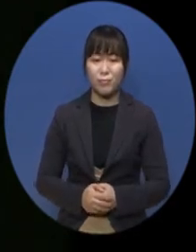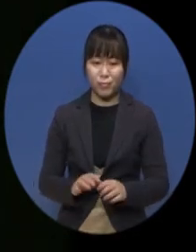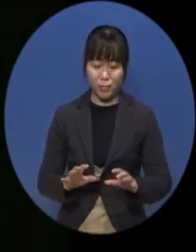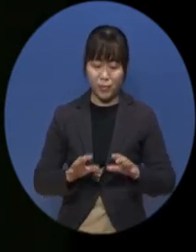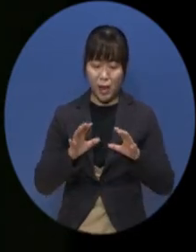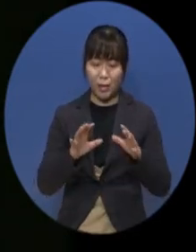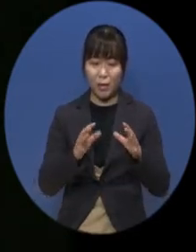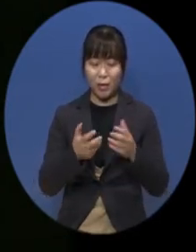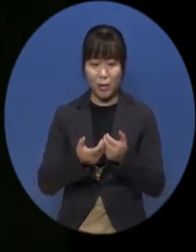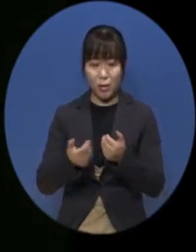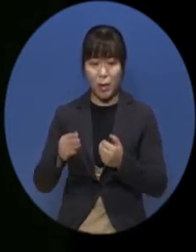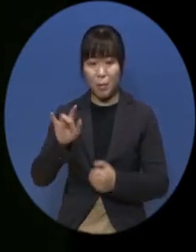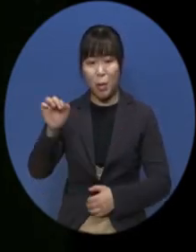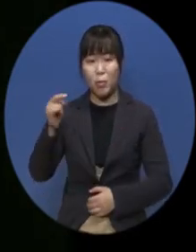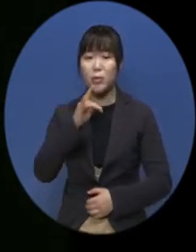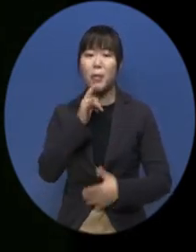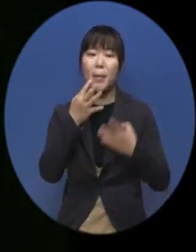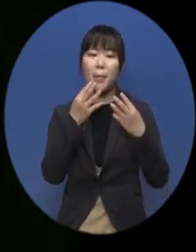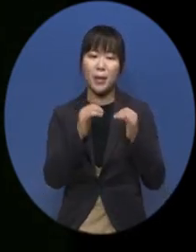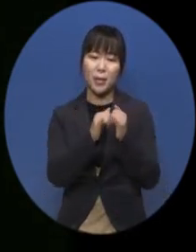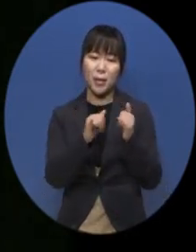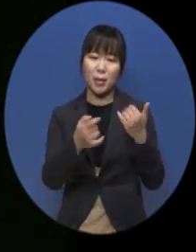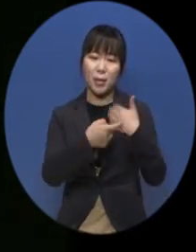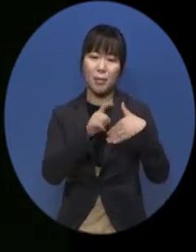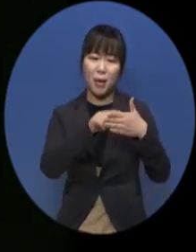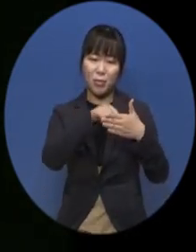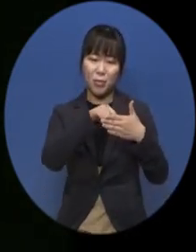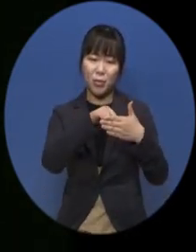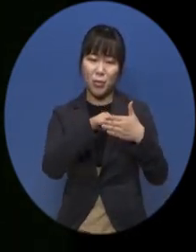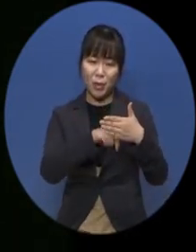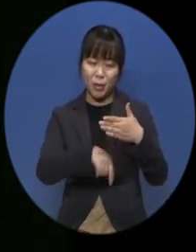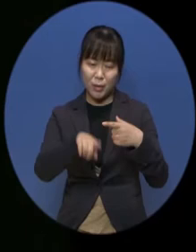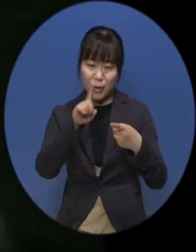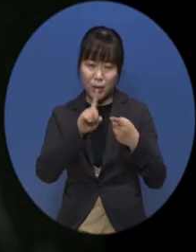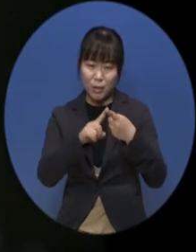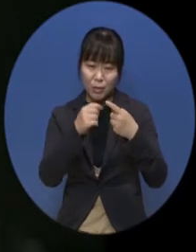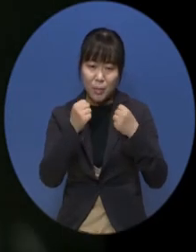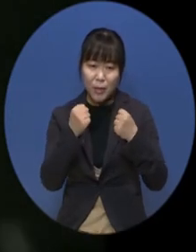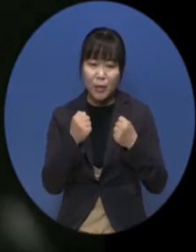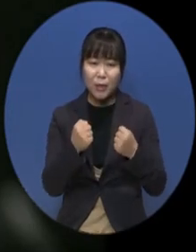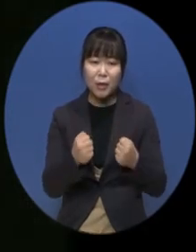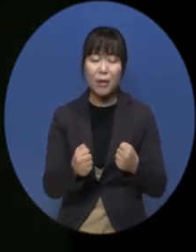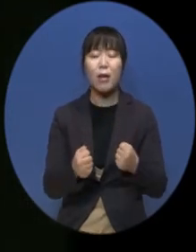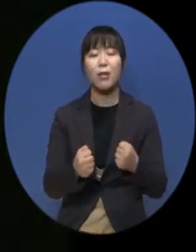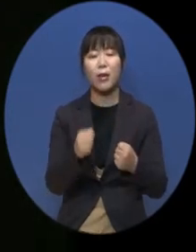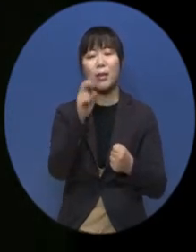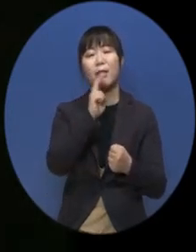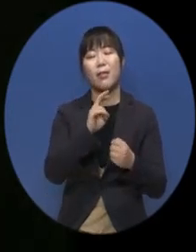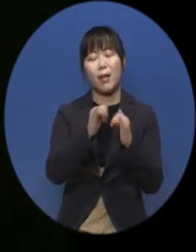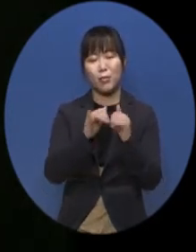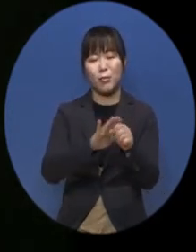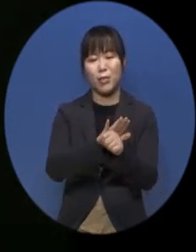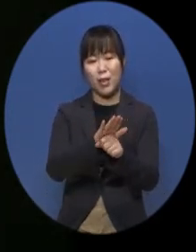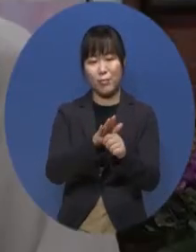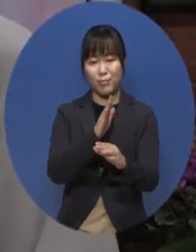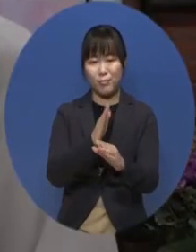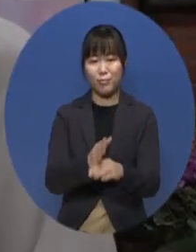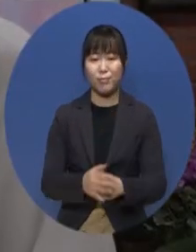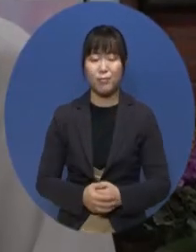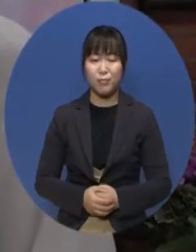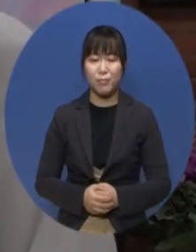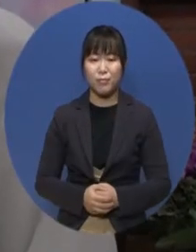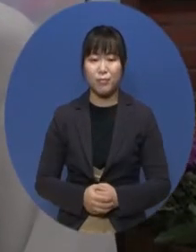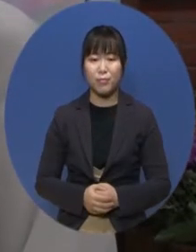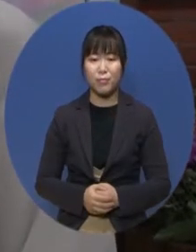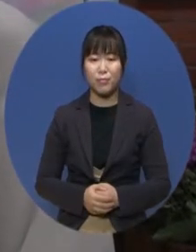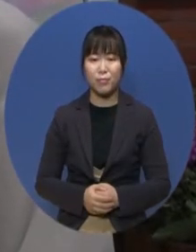떠난 배우는 많은 사람의 가슴 속에 여전히 살아있는 불멸의 가수로 사랑을 받고 있습니다.